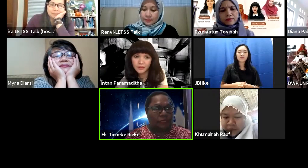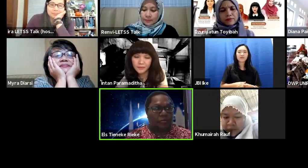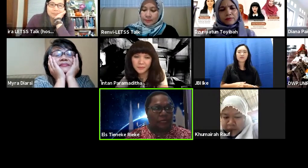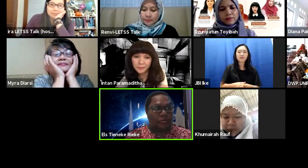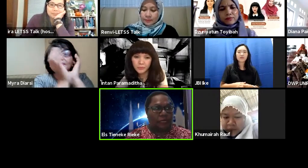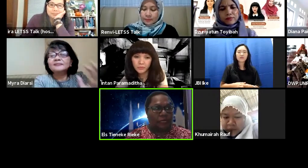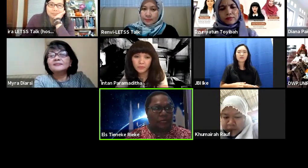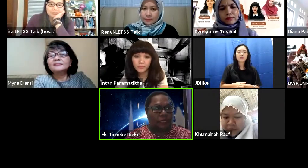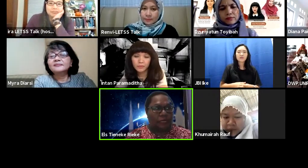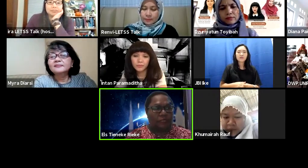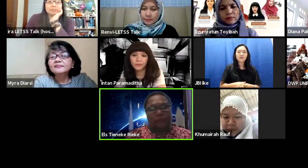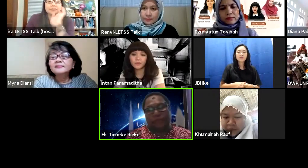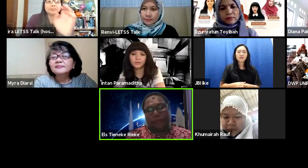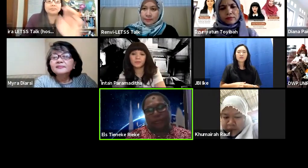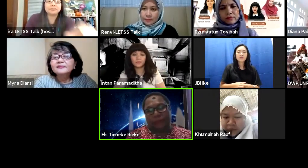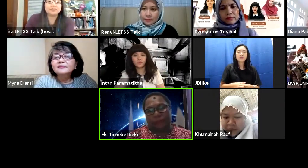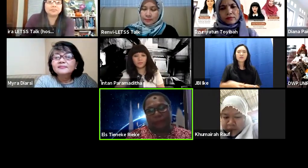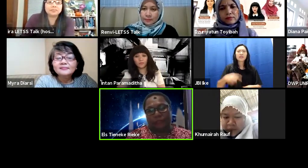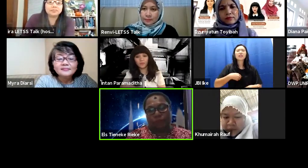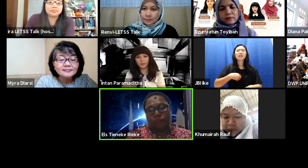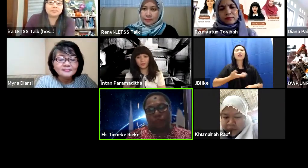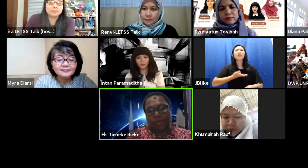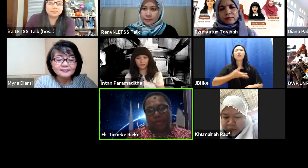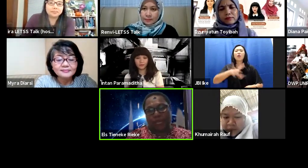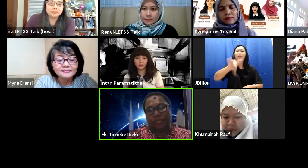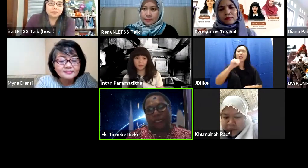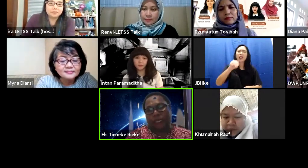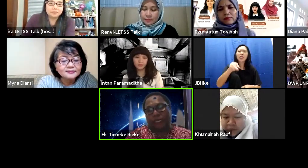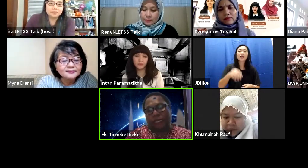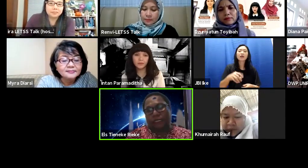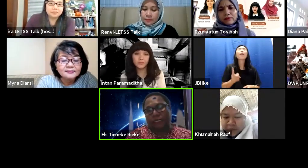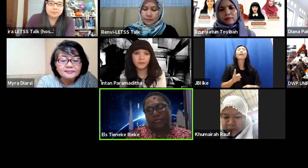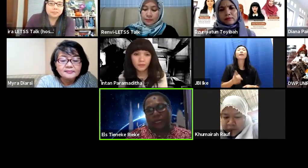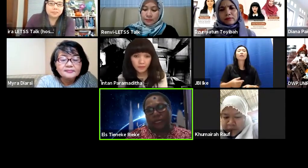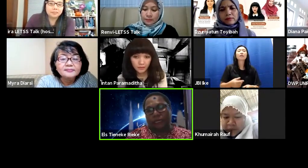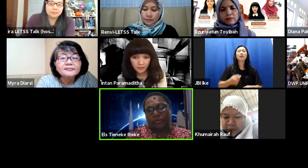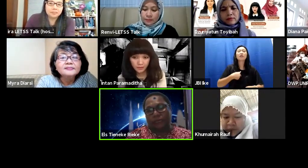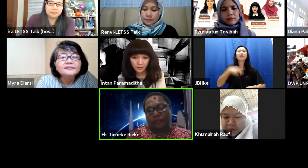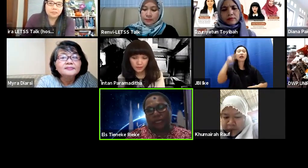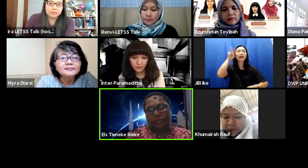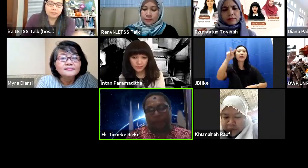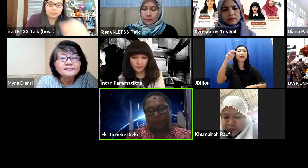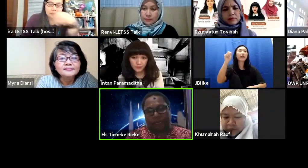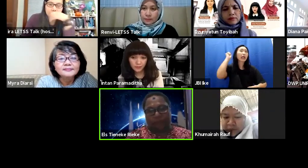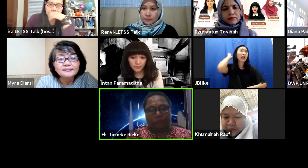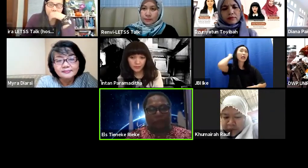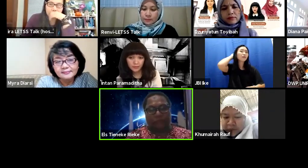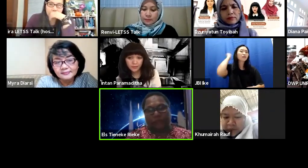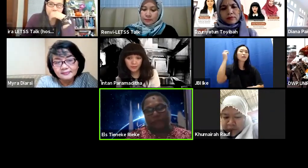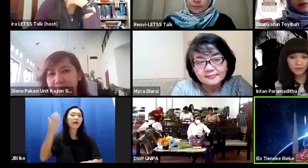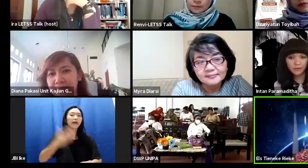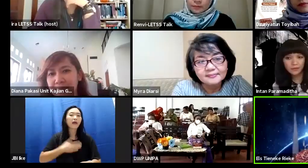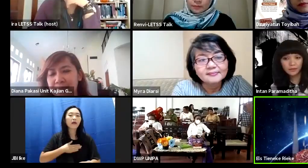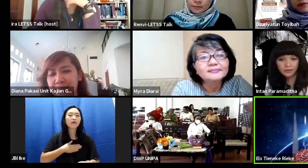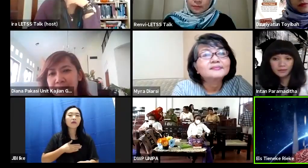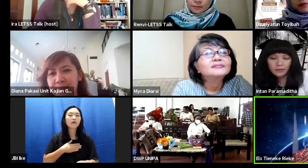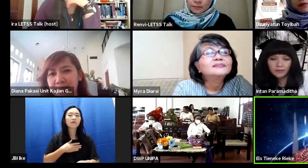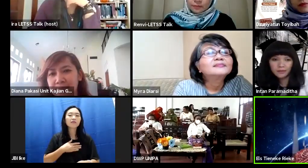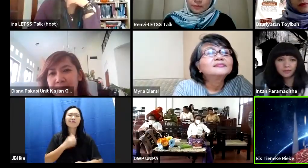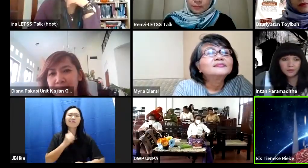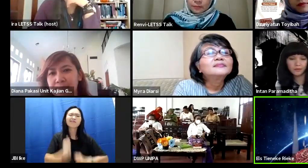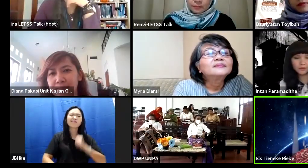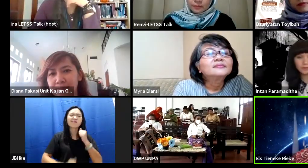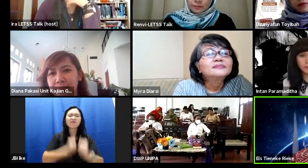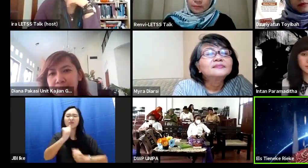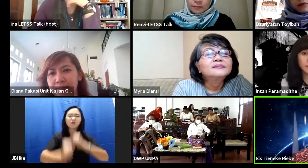saya memilih karena saya melihat pengalaman ibu saya yang dealing dengan side effect dari kontrasepsi,